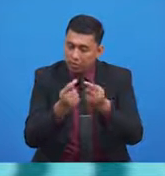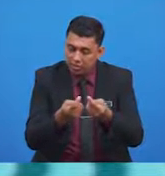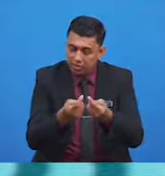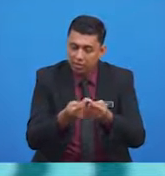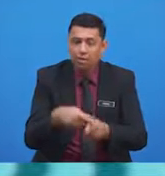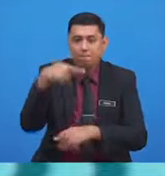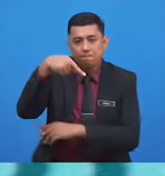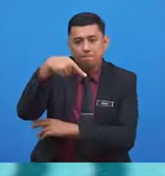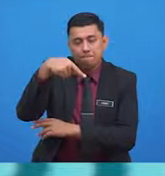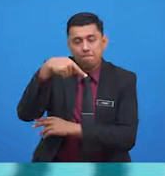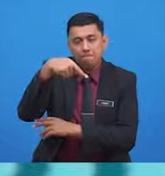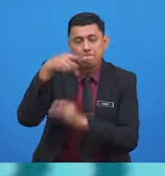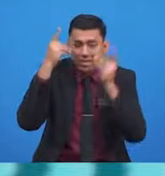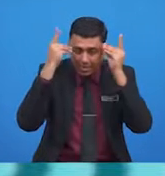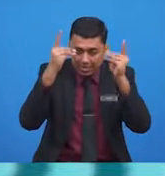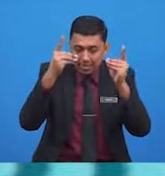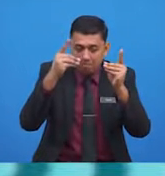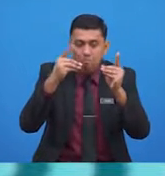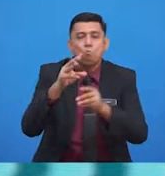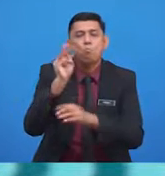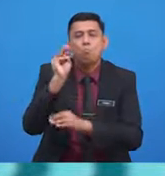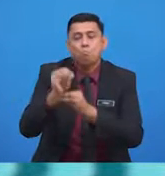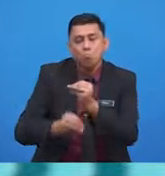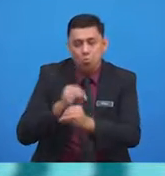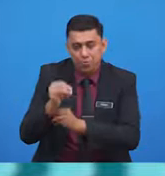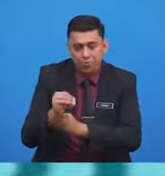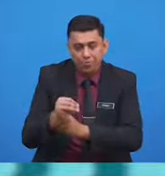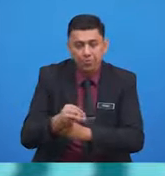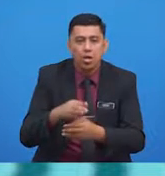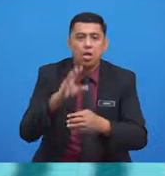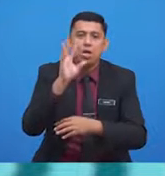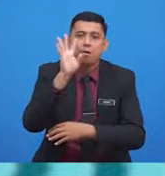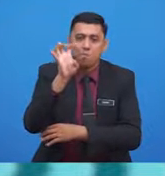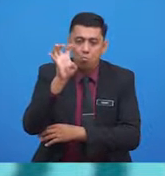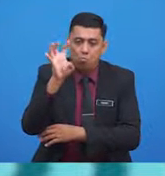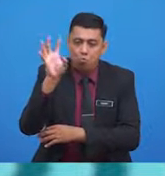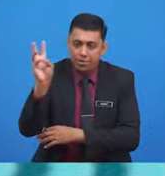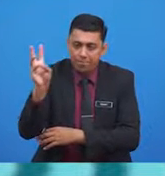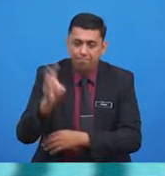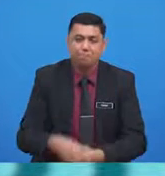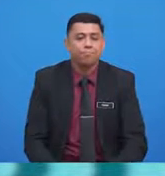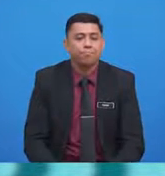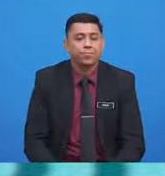pendidikan moral tahun 4 muka surat 46.